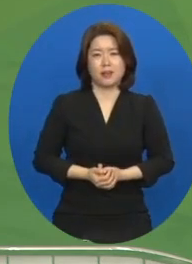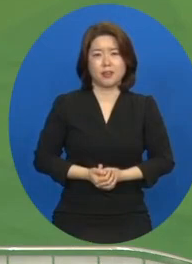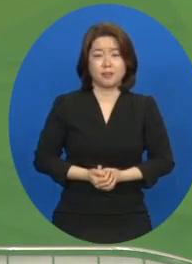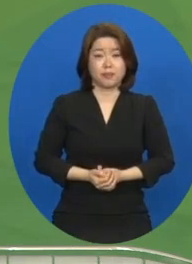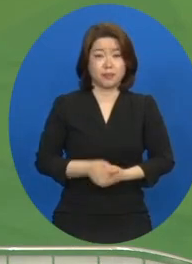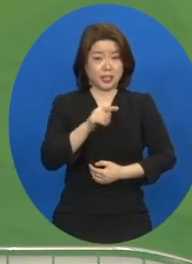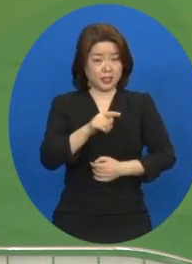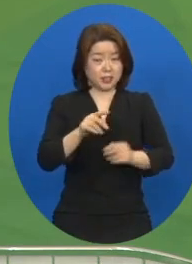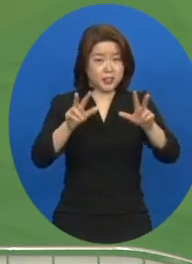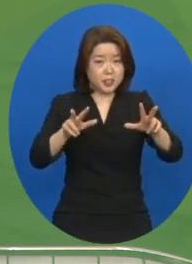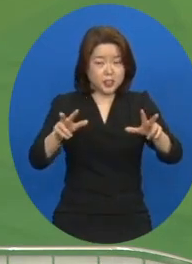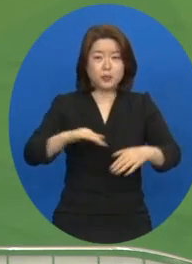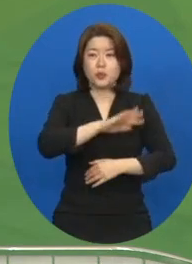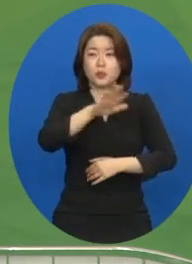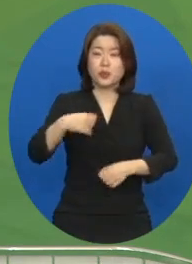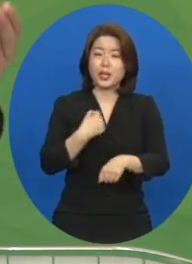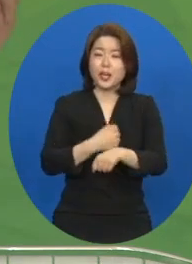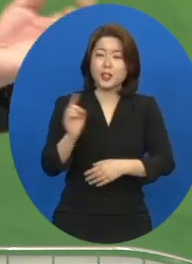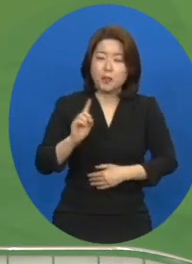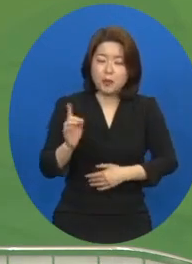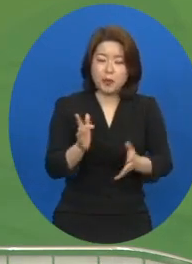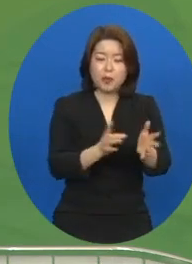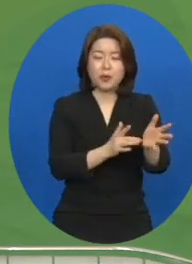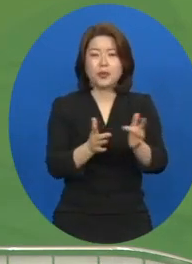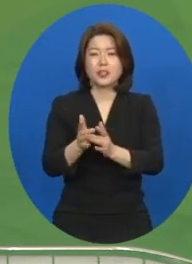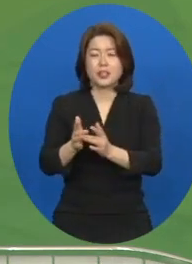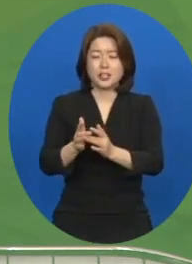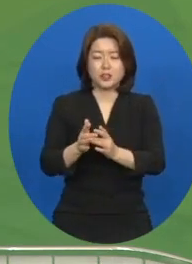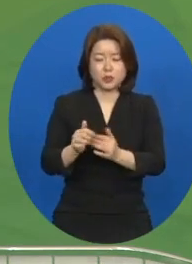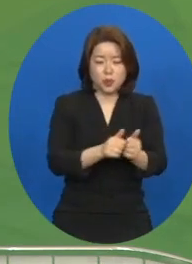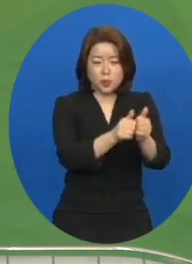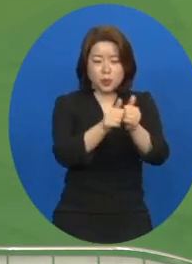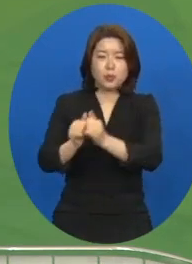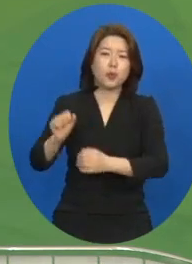그것이 지금 우리가 하고 있는 예수 동행 운동의 시작이었어요.